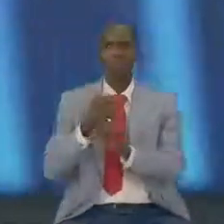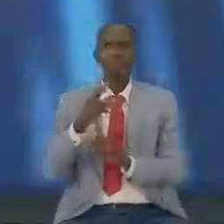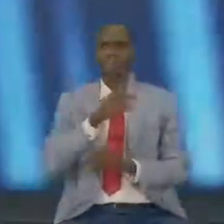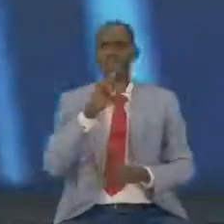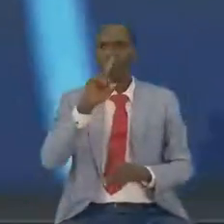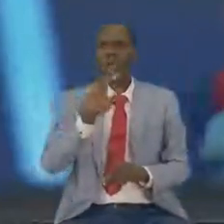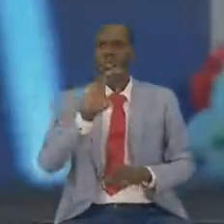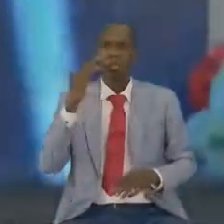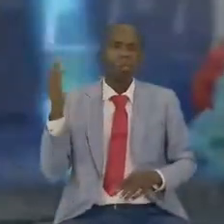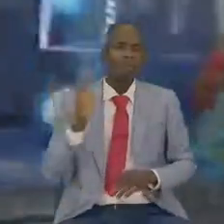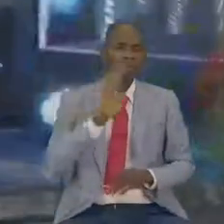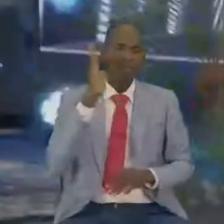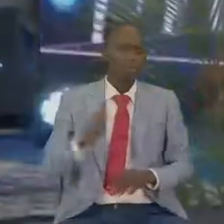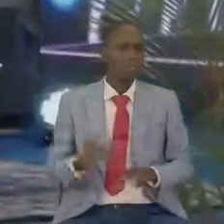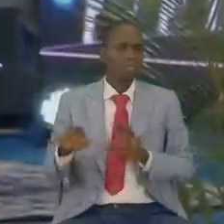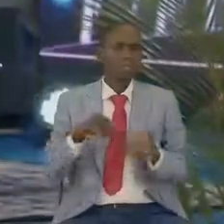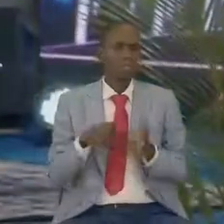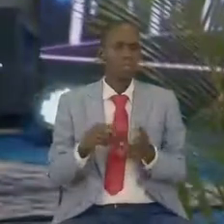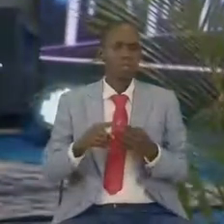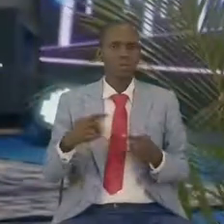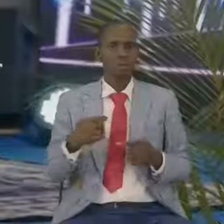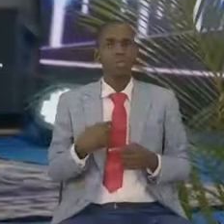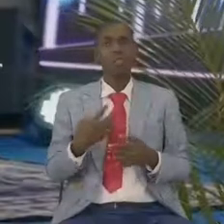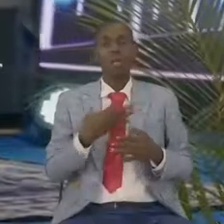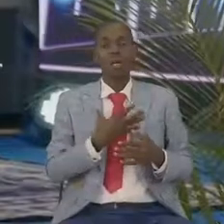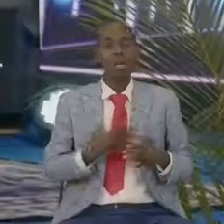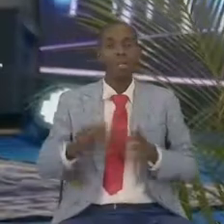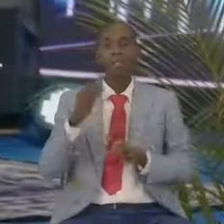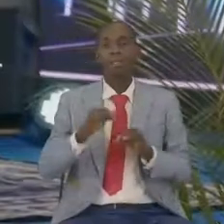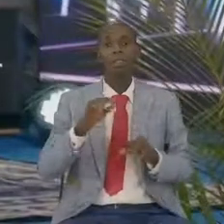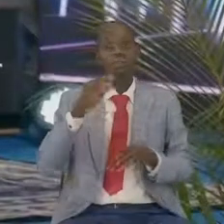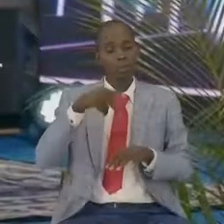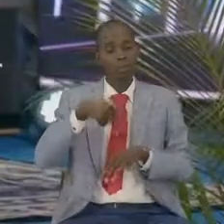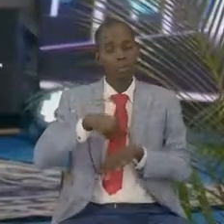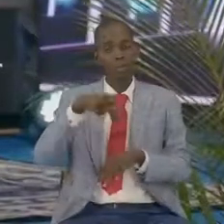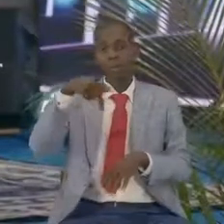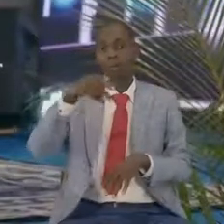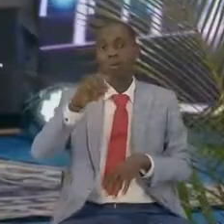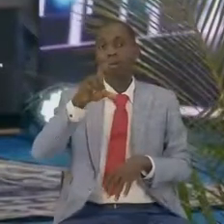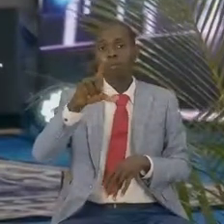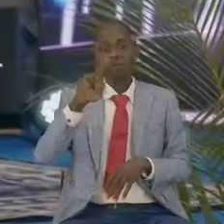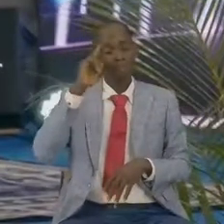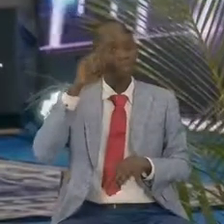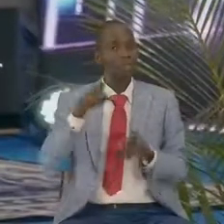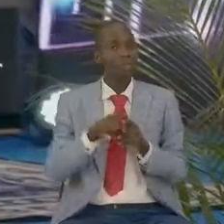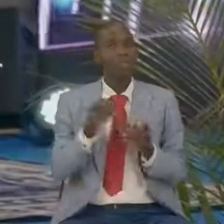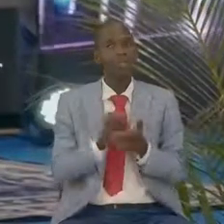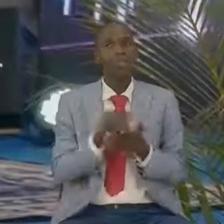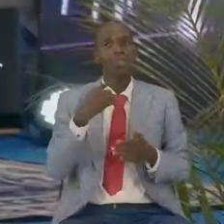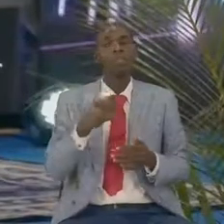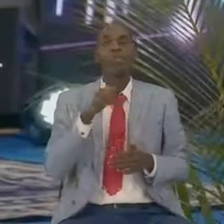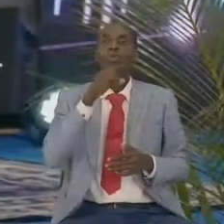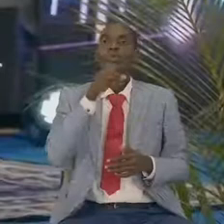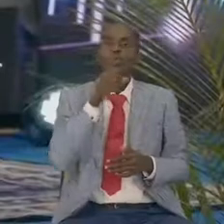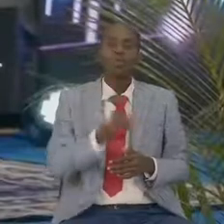choses. Maintenant, si tu penses comme ça, les beaux vieux jours étaient meilleurs que ces